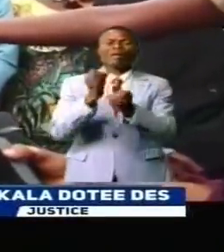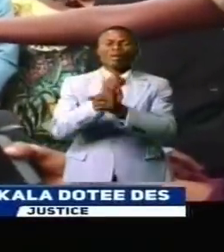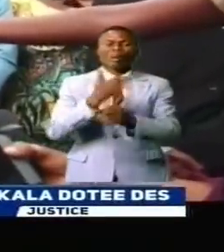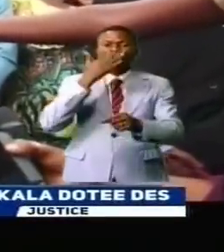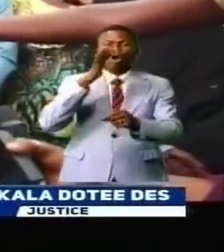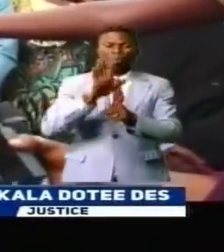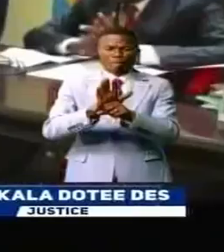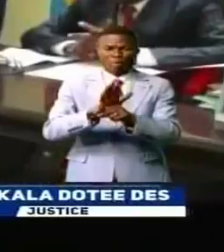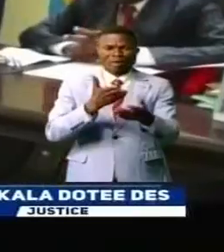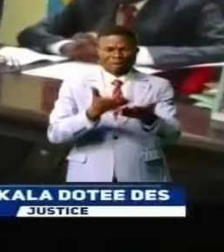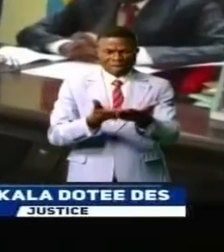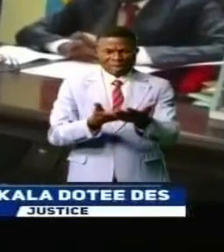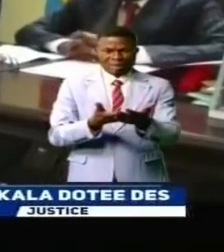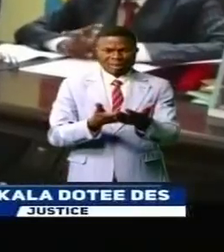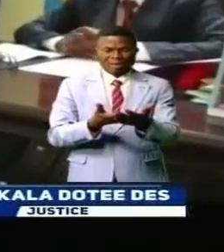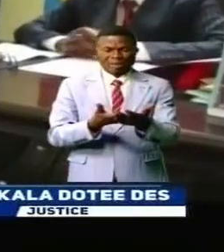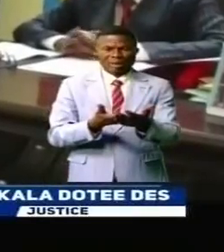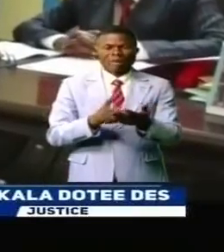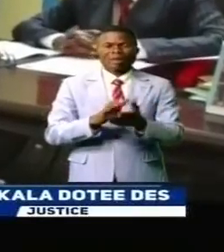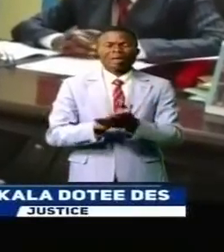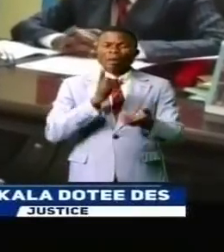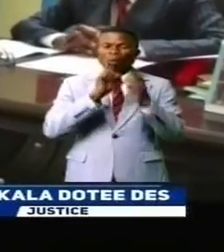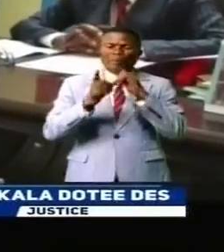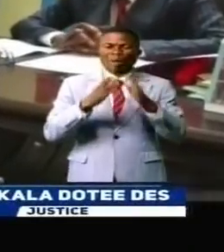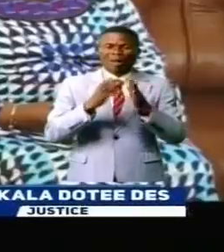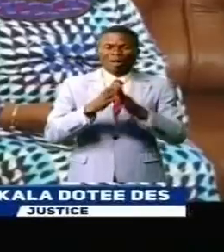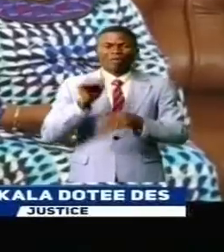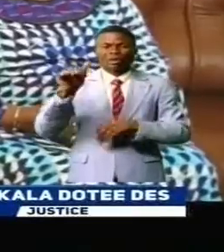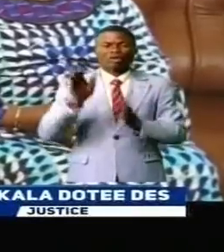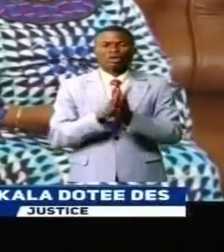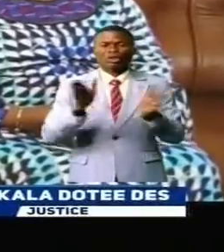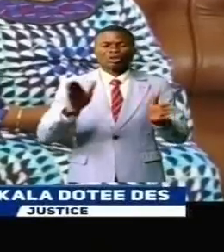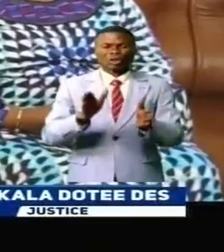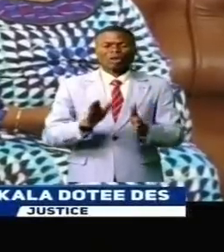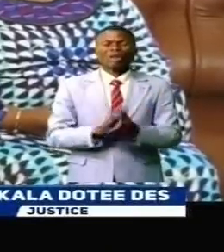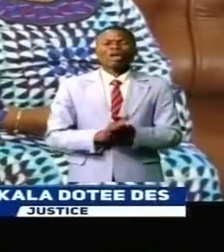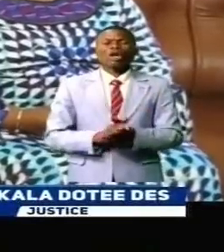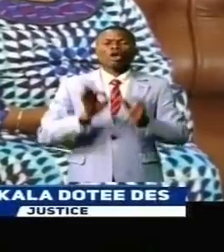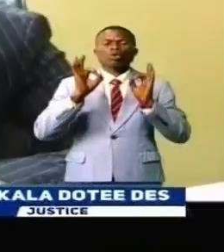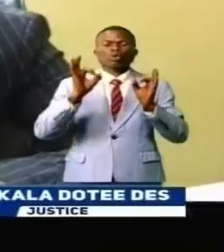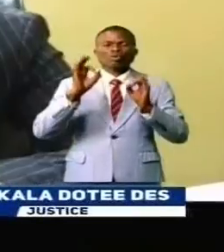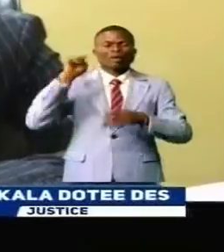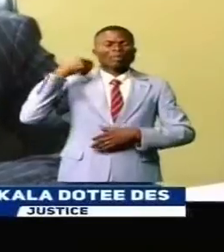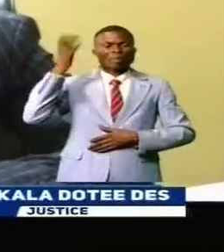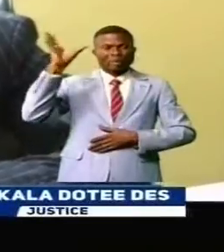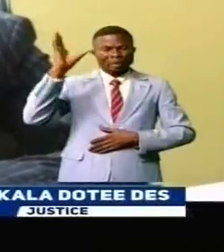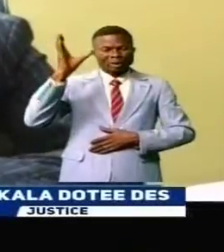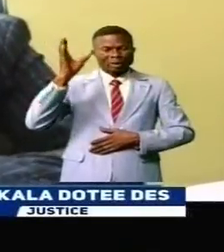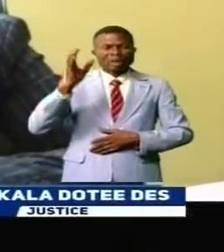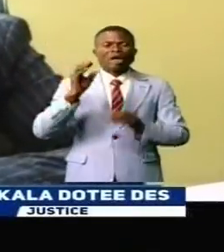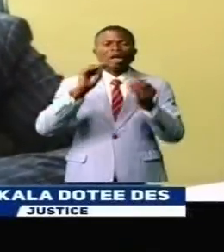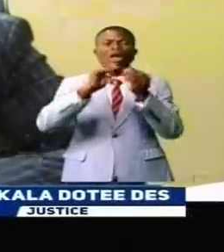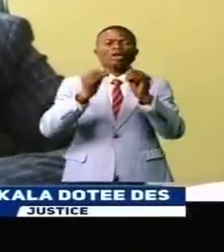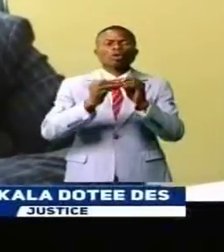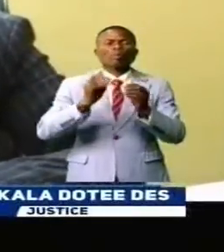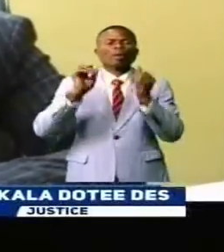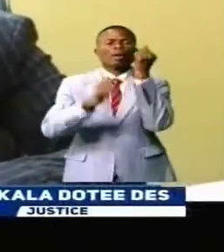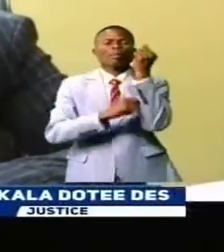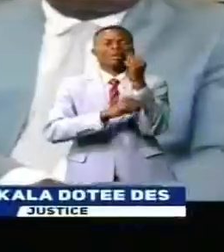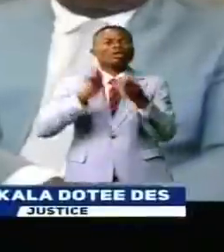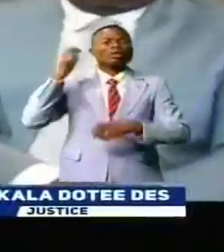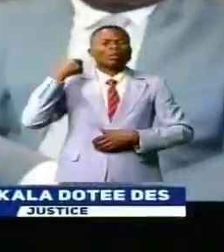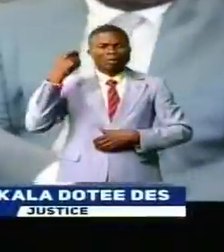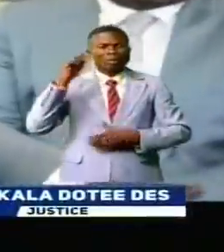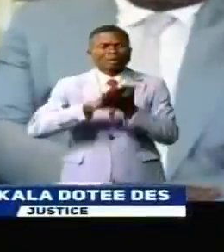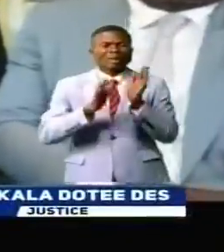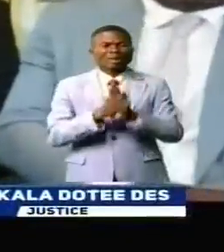sa promesse. Un bref entretien avec le nouveau directeur de la prison centrale de Makala sur les effectifs de la prison estimés aujourd'hui